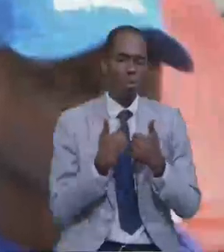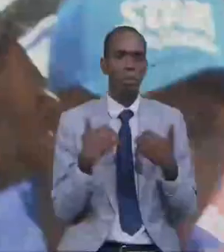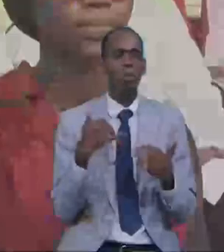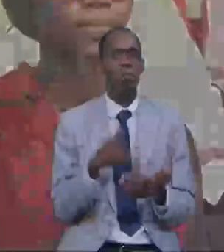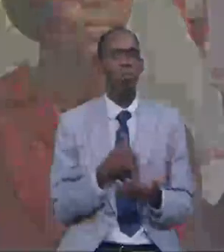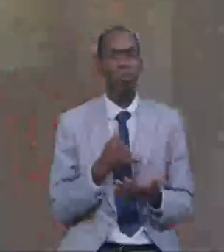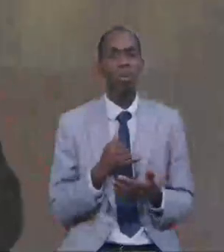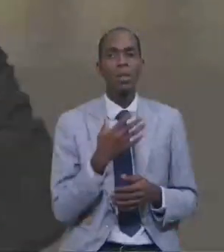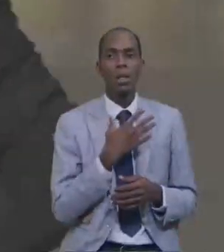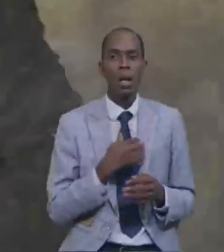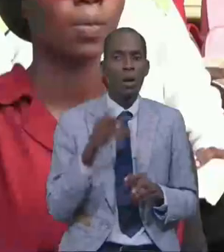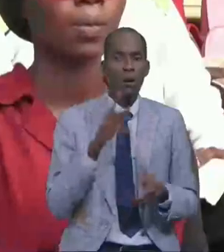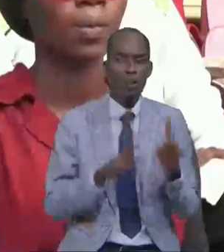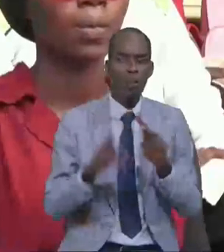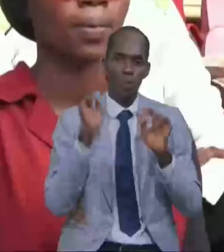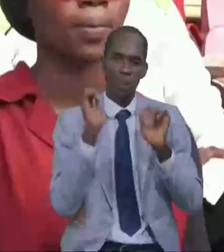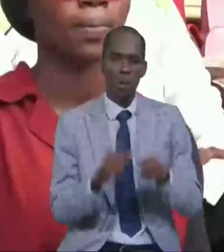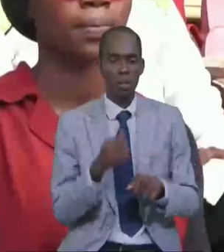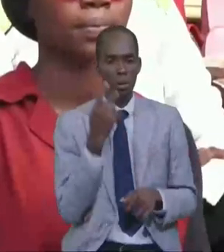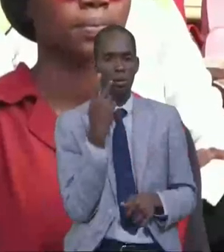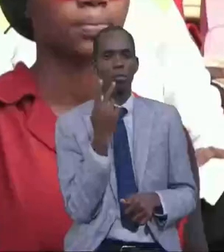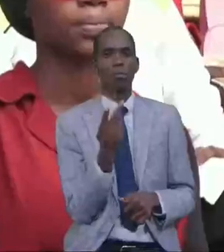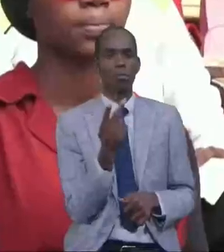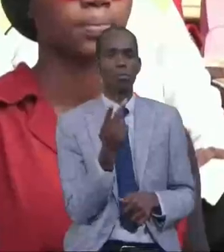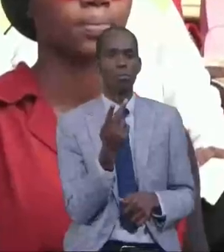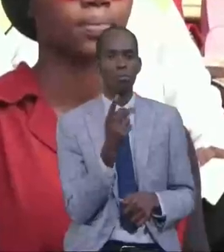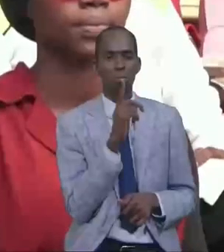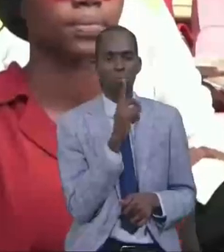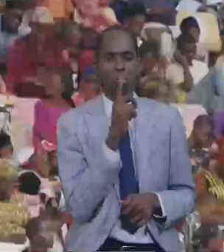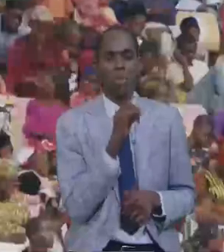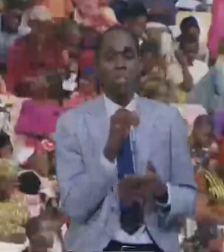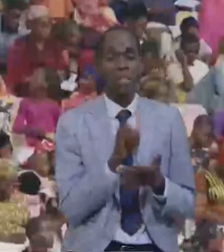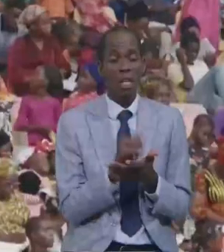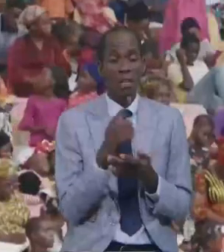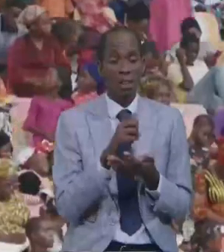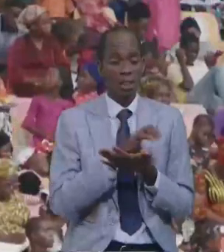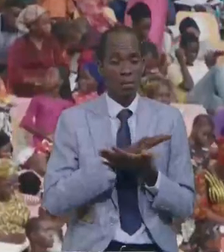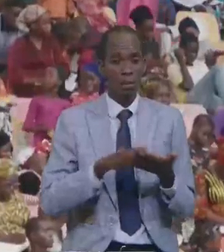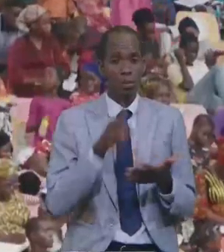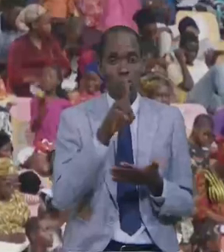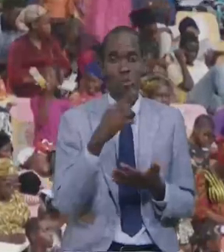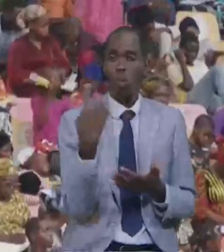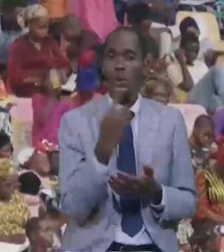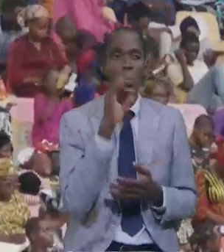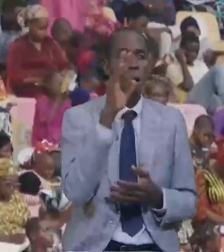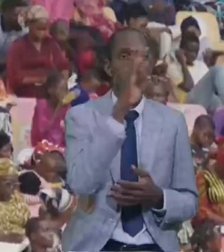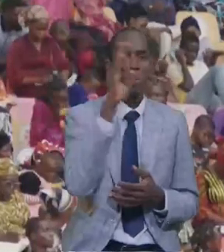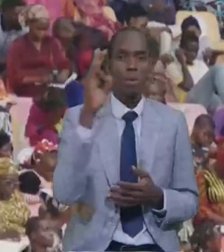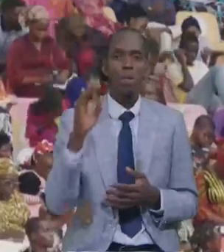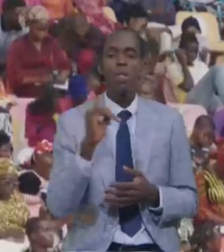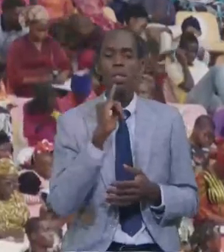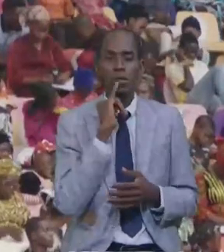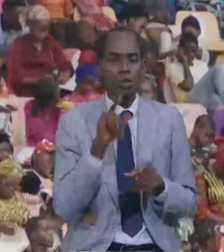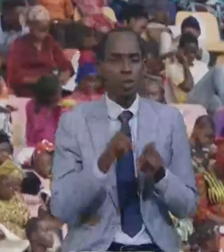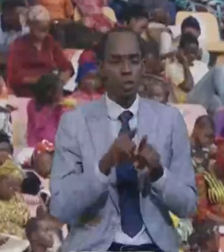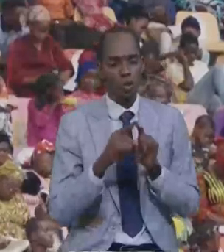voir que la sanctification que vous prêchez se reflète dans votre vie privée, dans votre